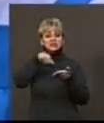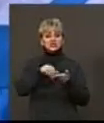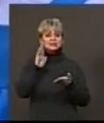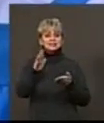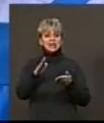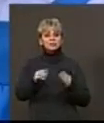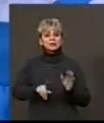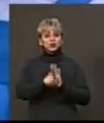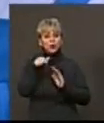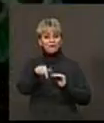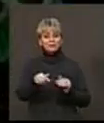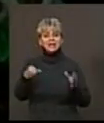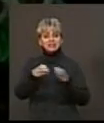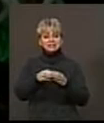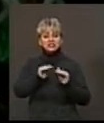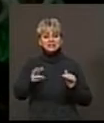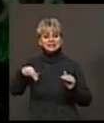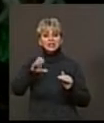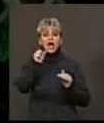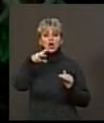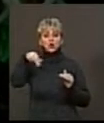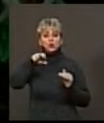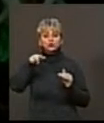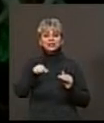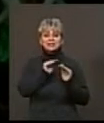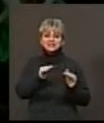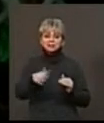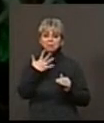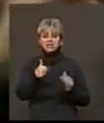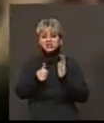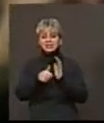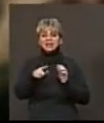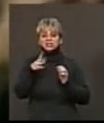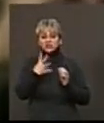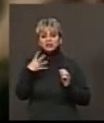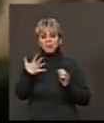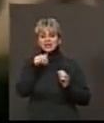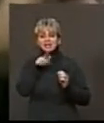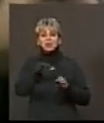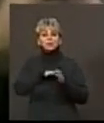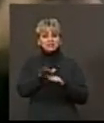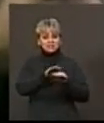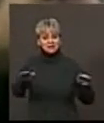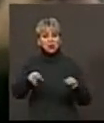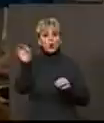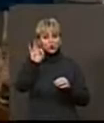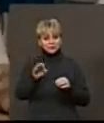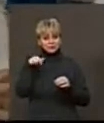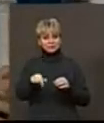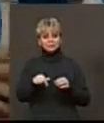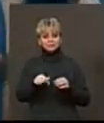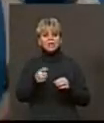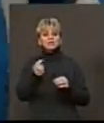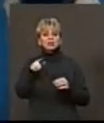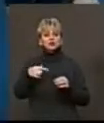Стало дебютным для коллектива из детского сада «Аленушка». Хористам по 4-5 лет. Первая песня, исполненная на большой сцене, про осень. Мы